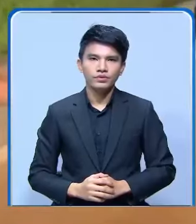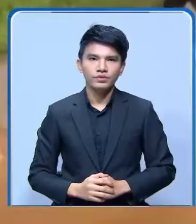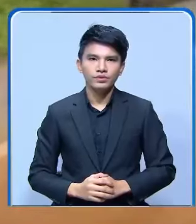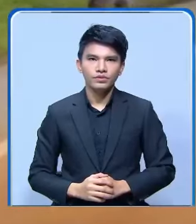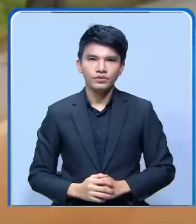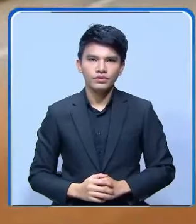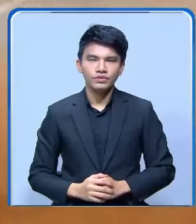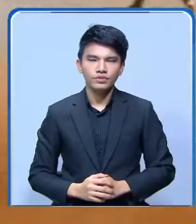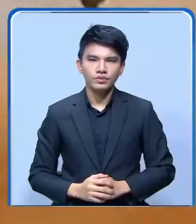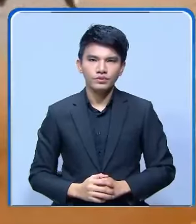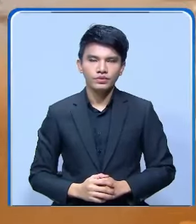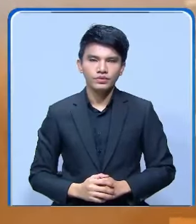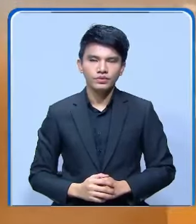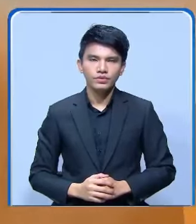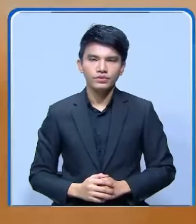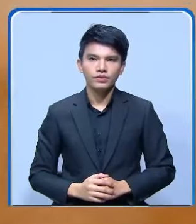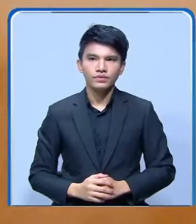ปืนข้างหลังเก็บปืน